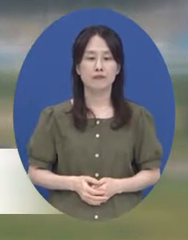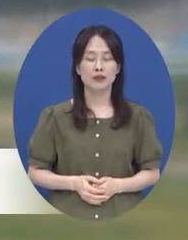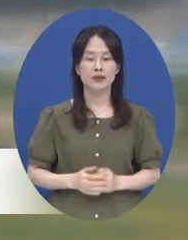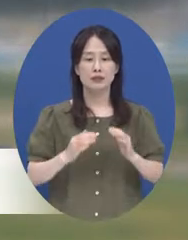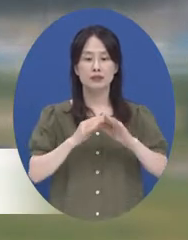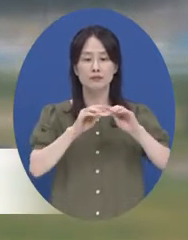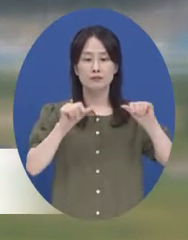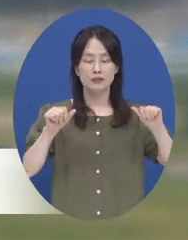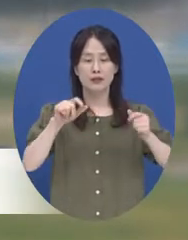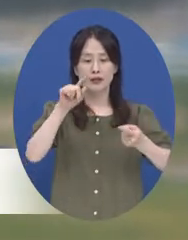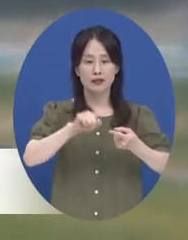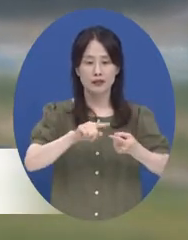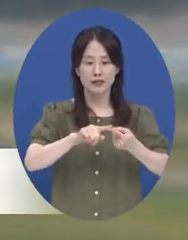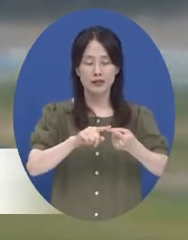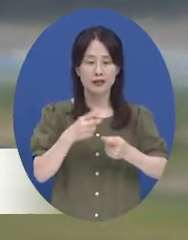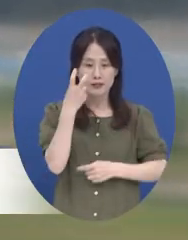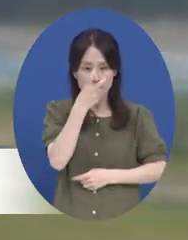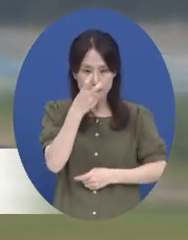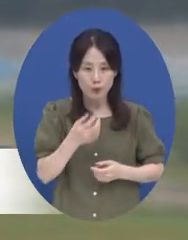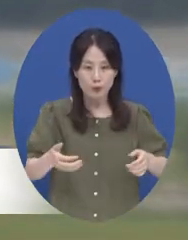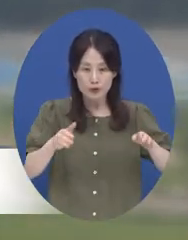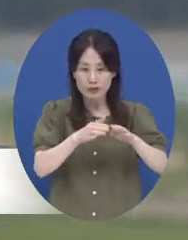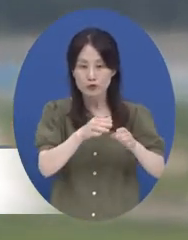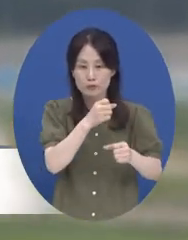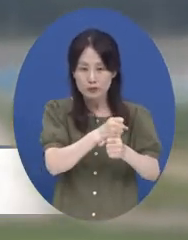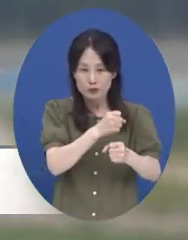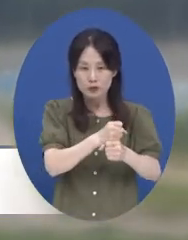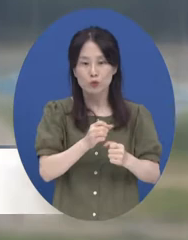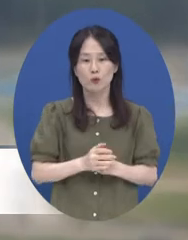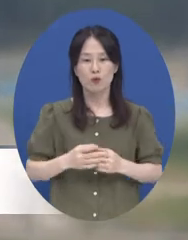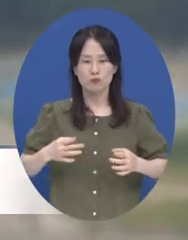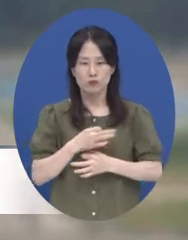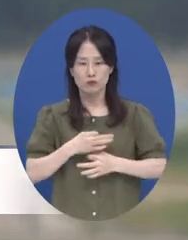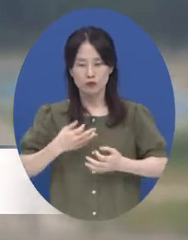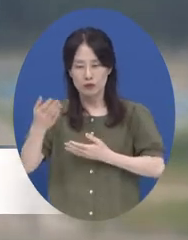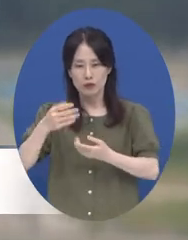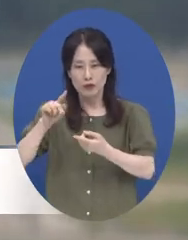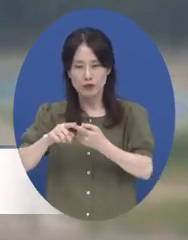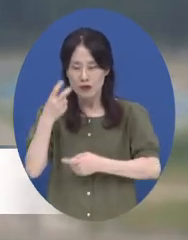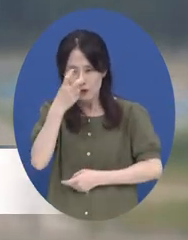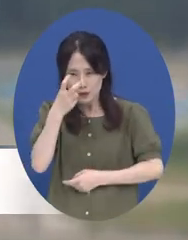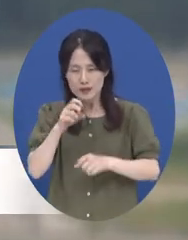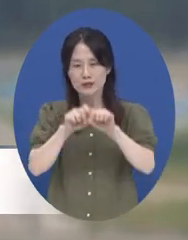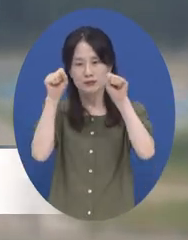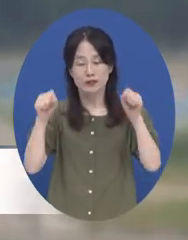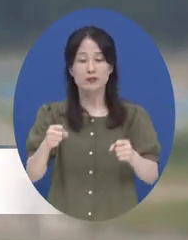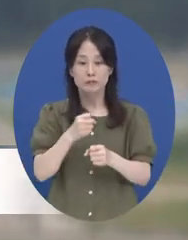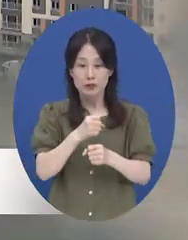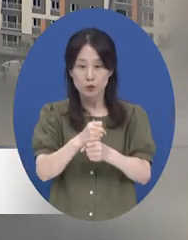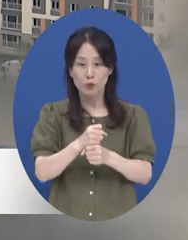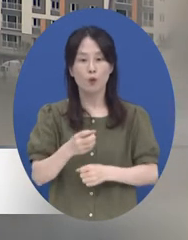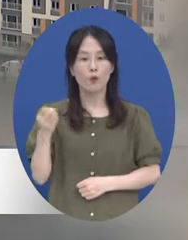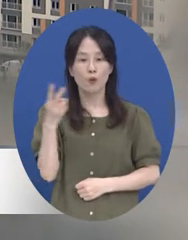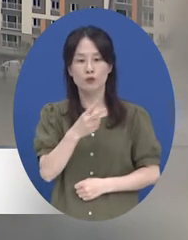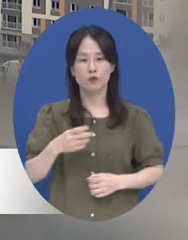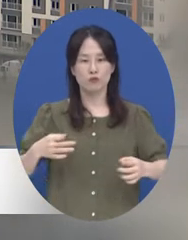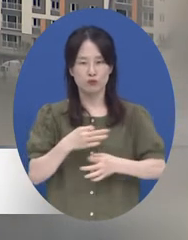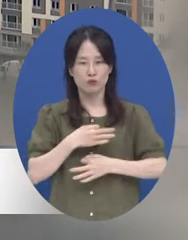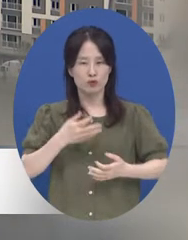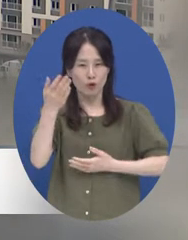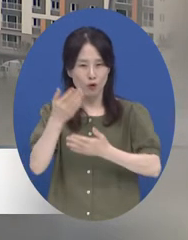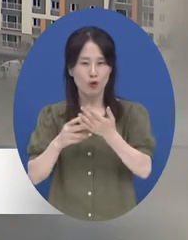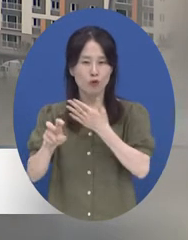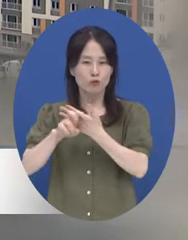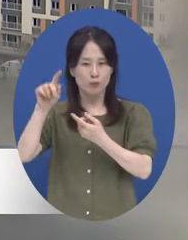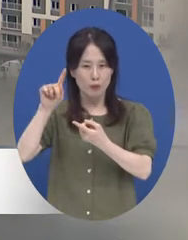부동산 감독기구 설치와 부동산 불공정 거래 행위 통합 모니터링 시스템 구축, 그리고 불공정 거래와 불법